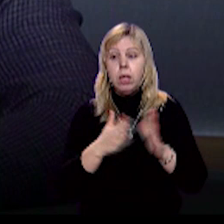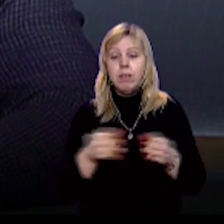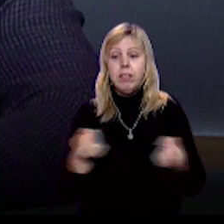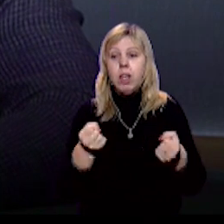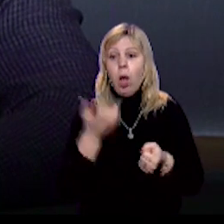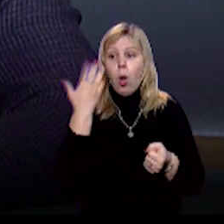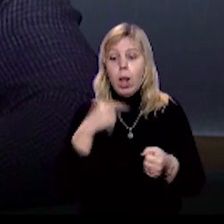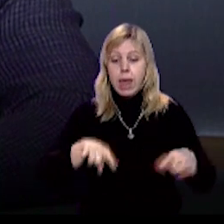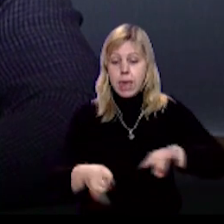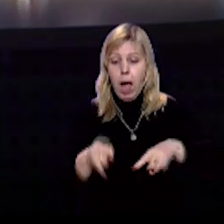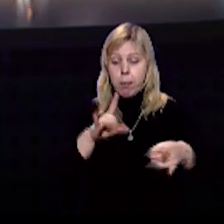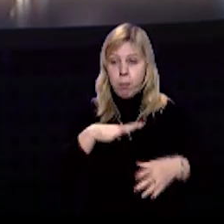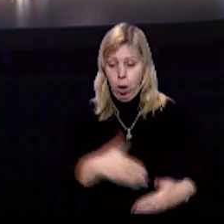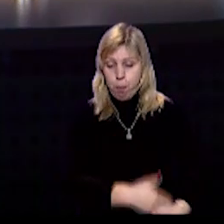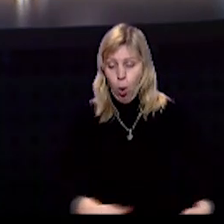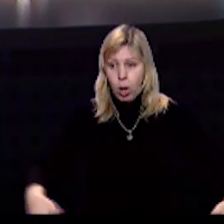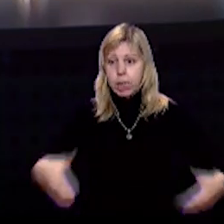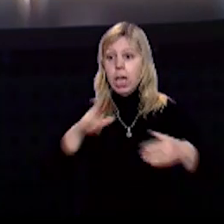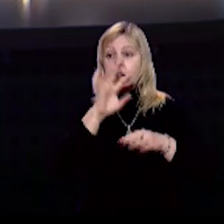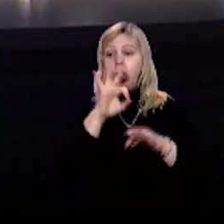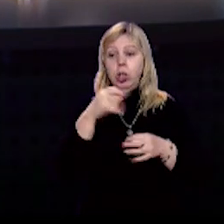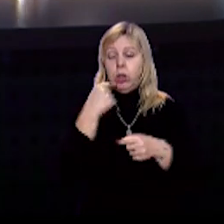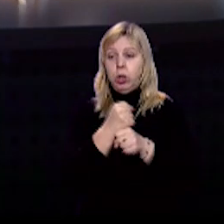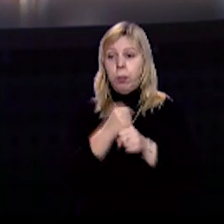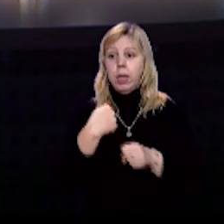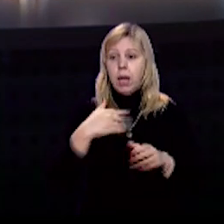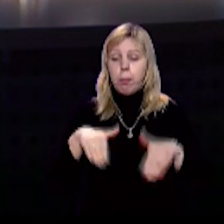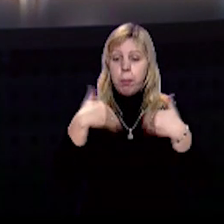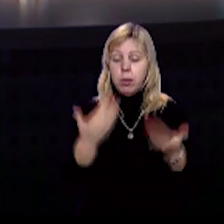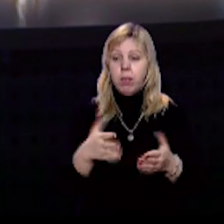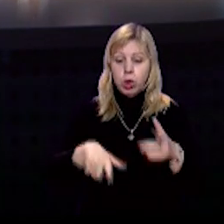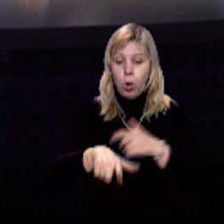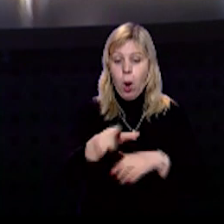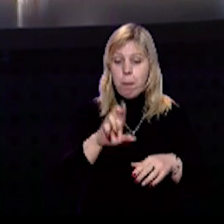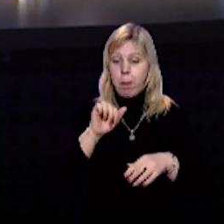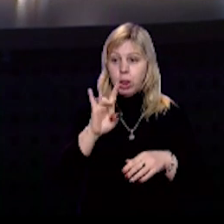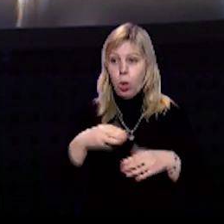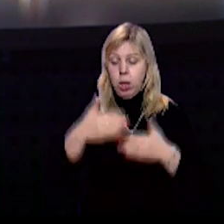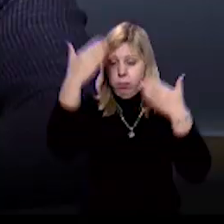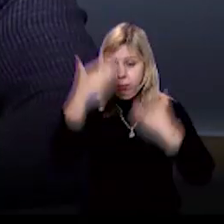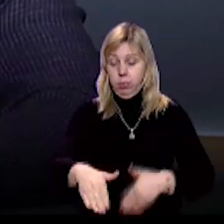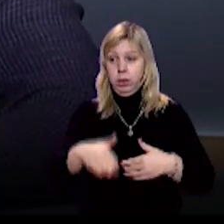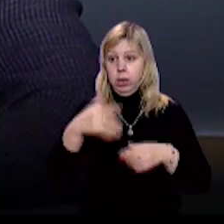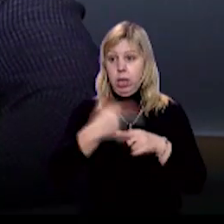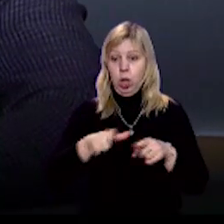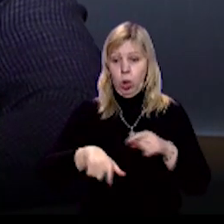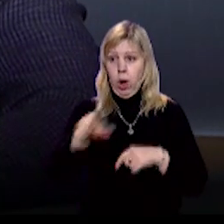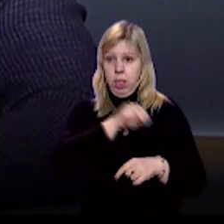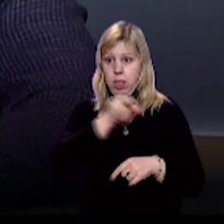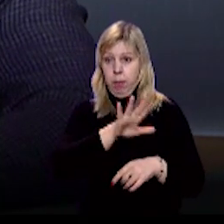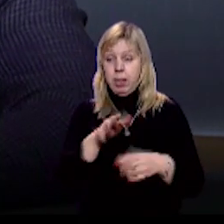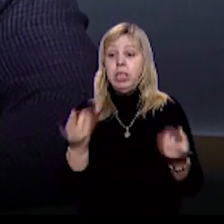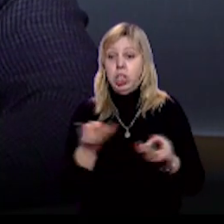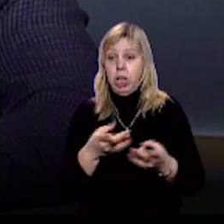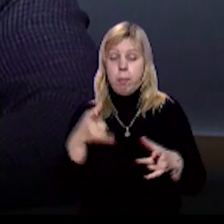взимку, коли ями були по коліна і ніхто нічого не зробив, то я пропонував взагалі покласти на дорогу бетони, перекрити дорогу, сказати, ця дорога не працює, для